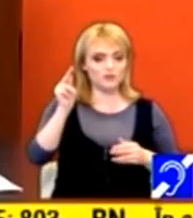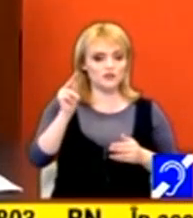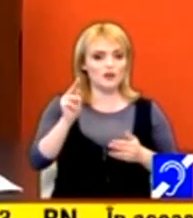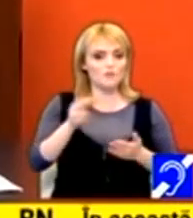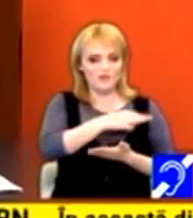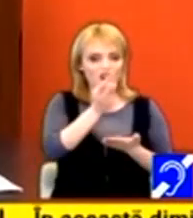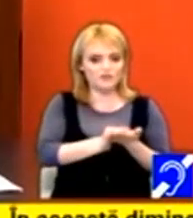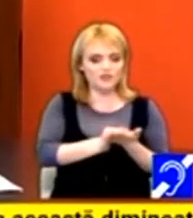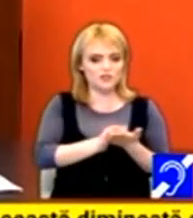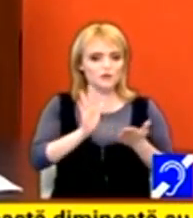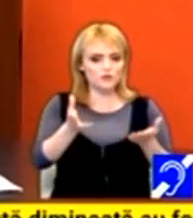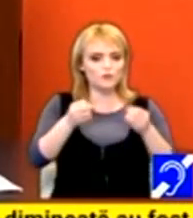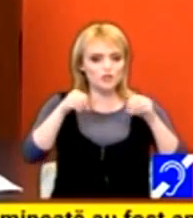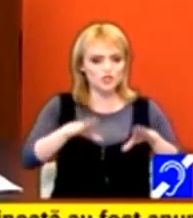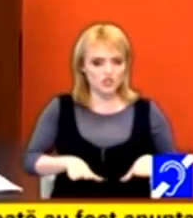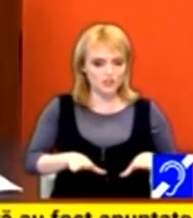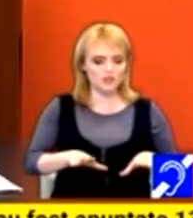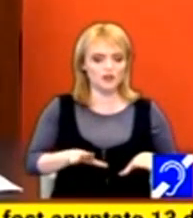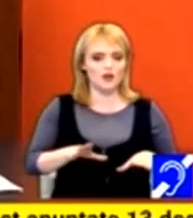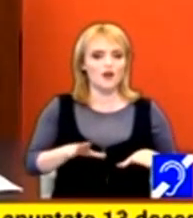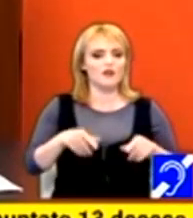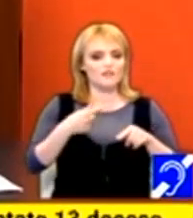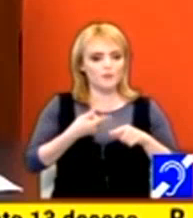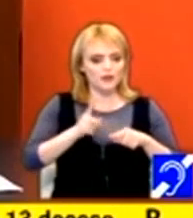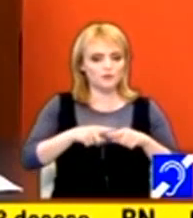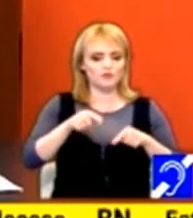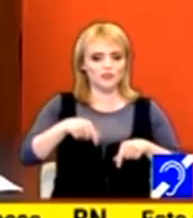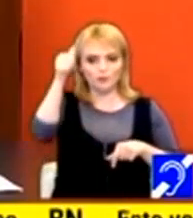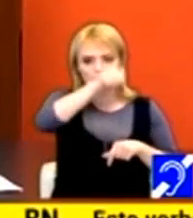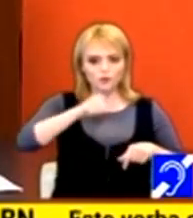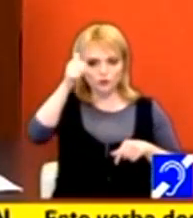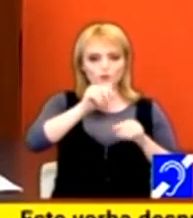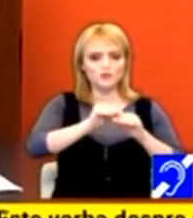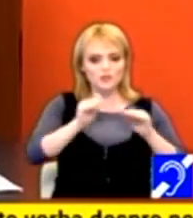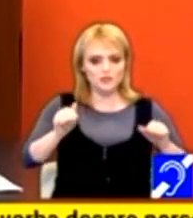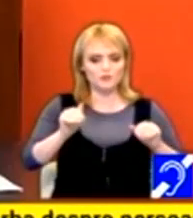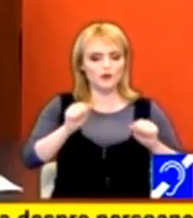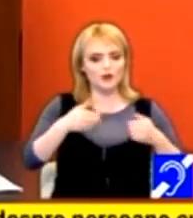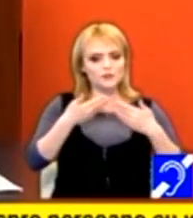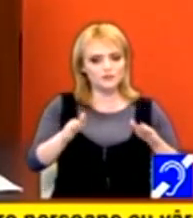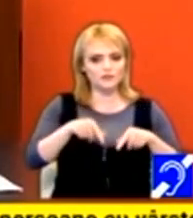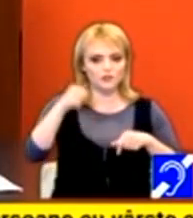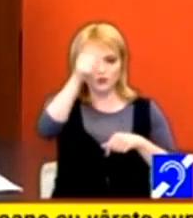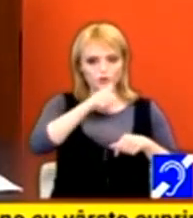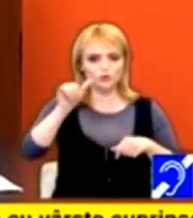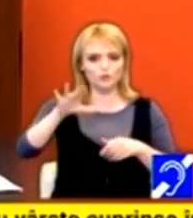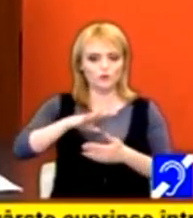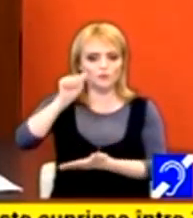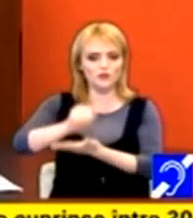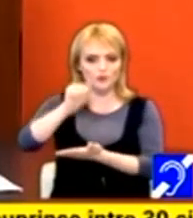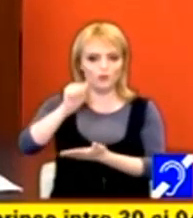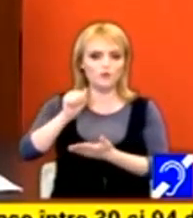decizie, astfel ca și în acest an dificil copiii să poată absolvi liceul cu demnitate și să aibă o diplomă